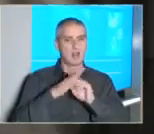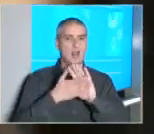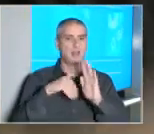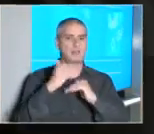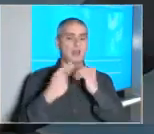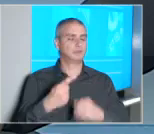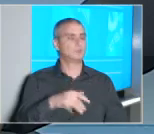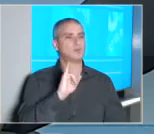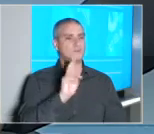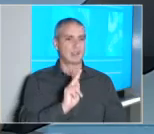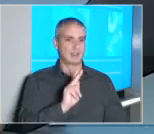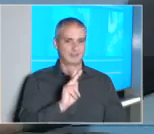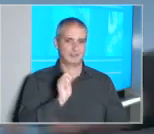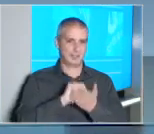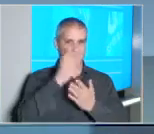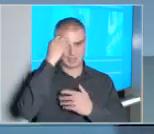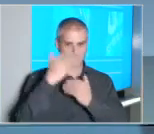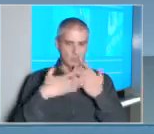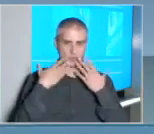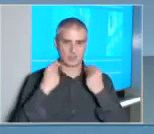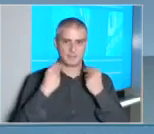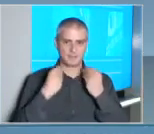עצמו. יובל קרני, ידיעות אחרונות, תודה רבה.